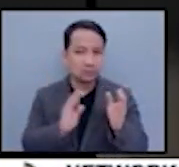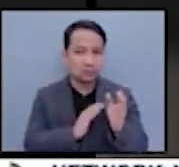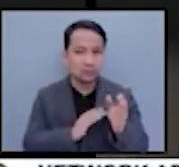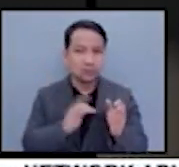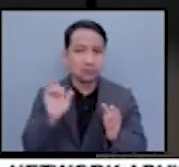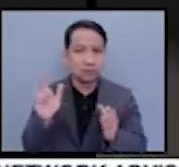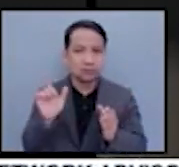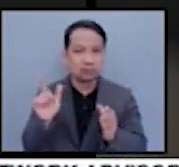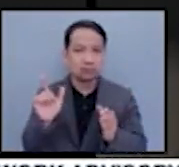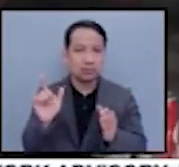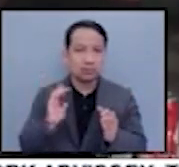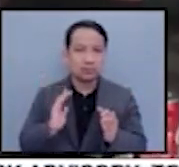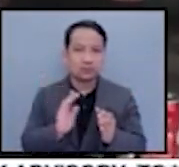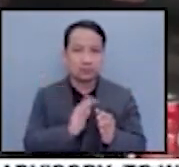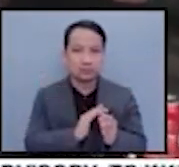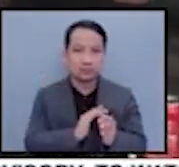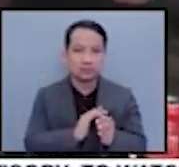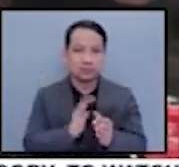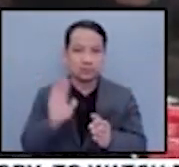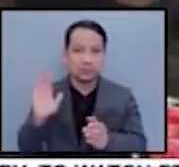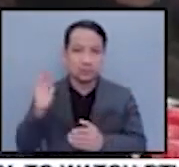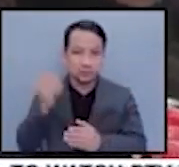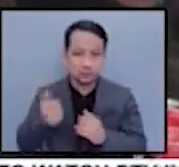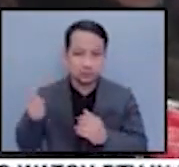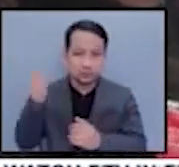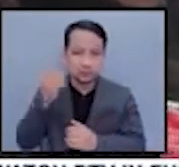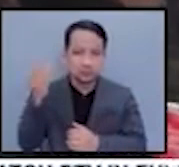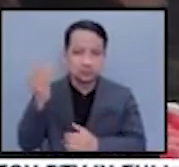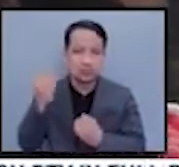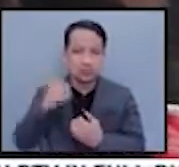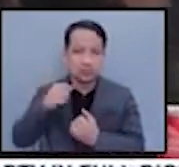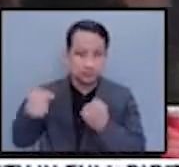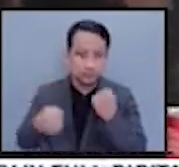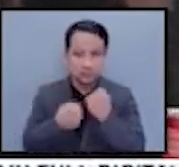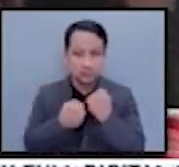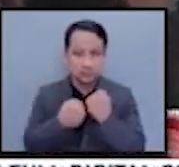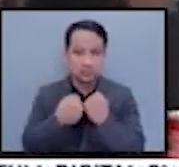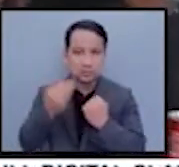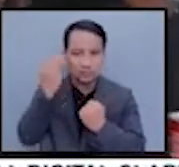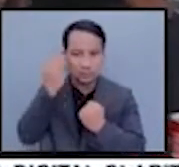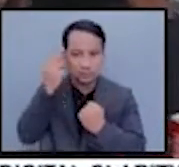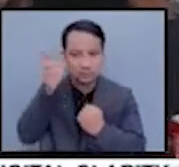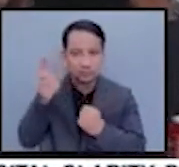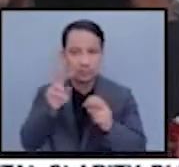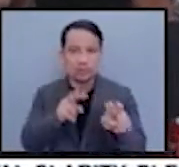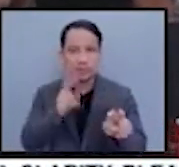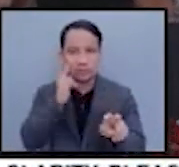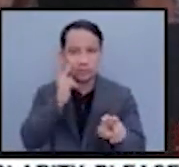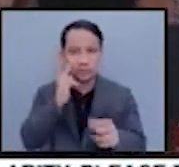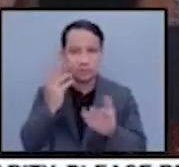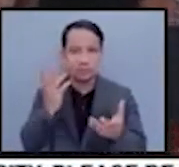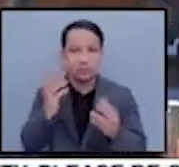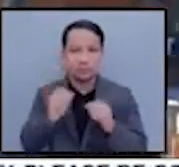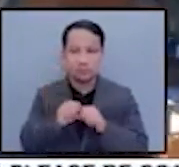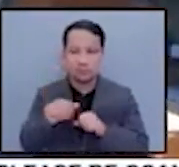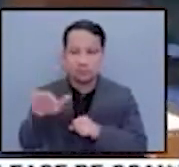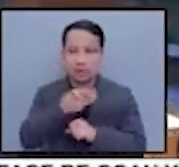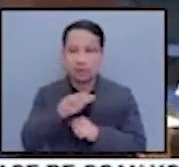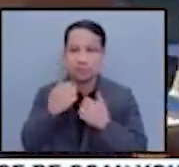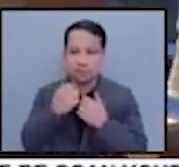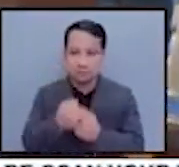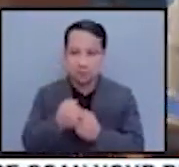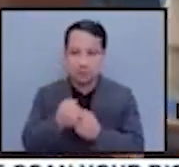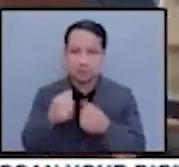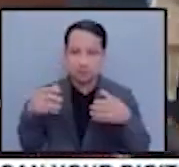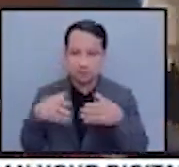Congress as Speaker. Dahil sa dami ng sumusuporta kay Romualdez, nakikita ni Garbin na super majority din ang bubuin